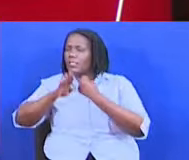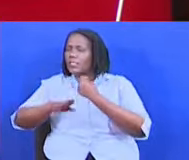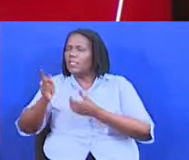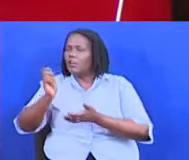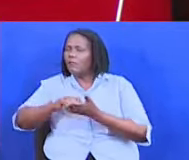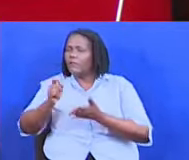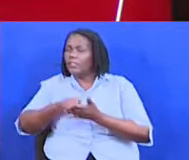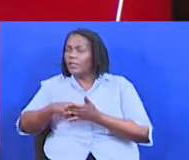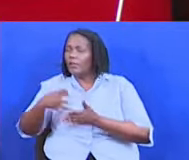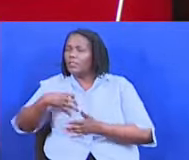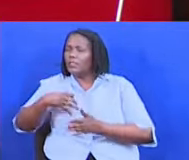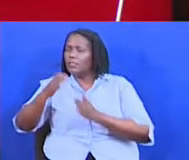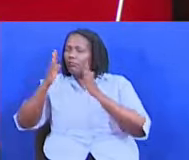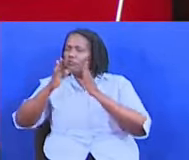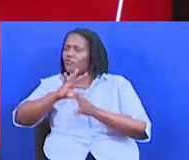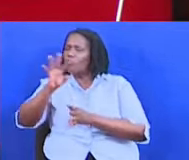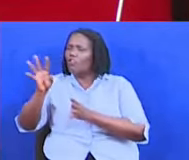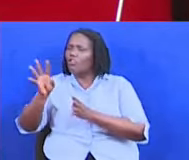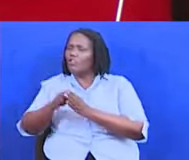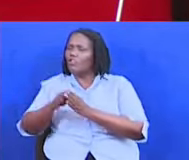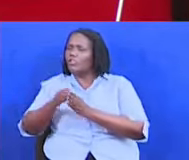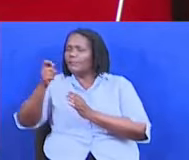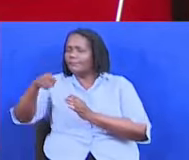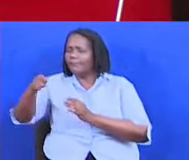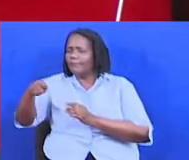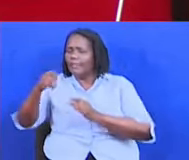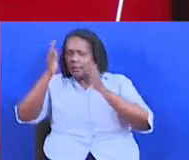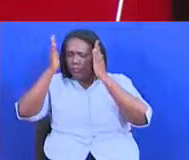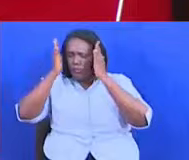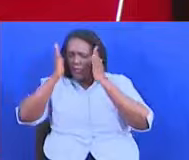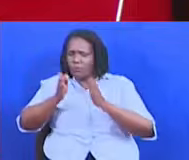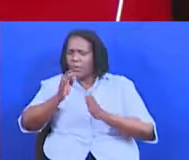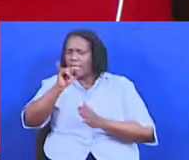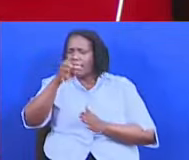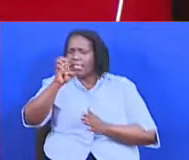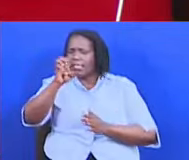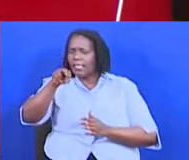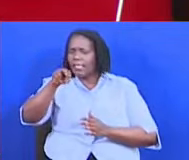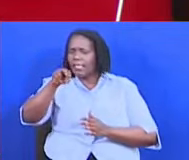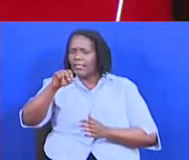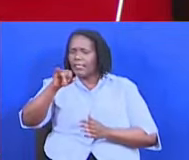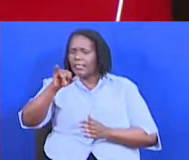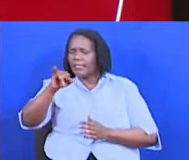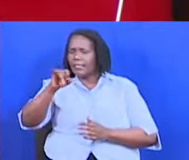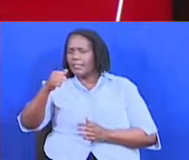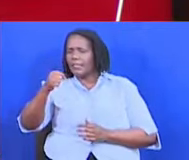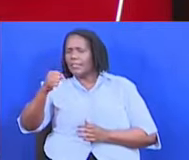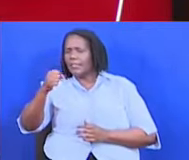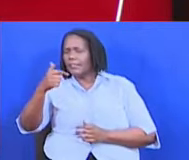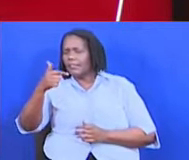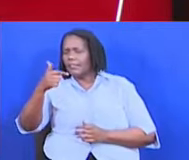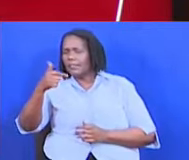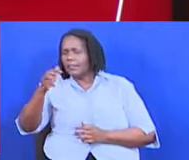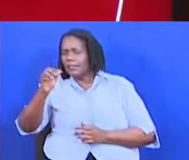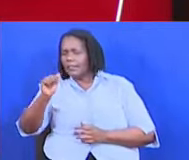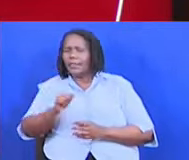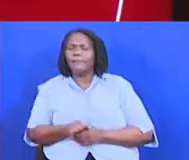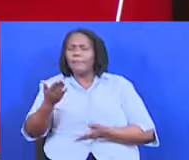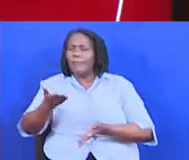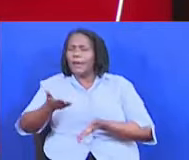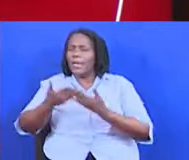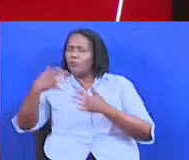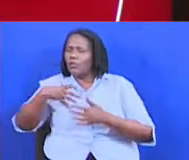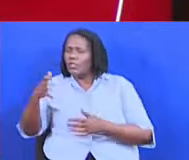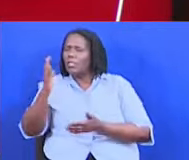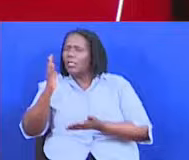ofisini kwake, Mheshimiwa Jenista Mwagama, manaibu waziri wako, vijana wachapakazi kwa kweli